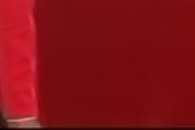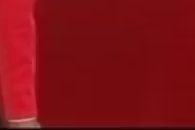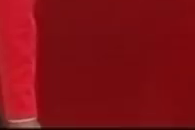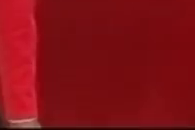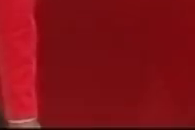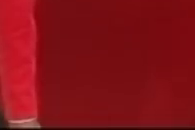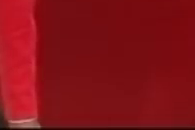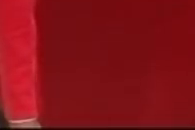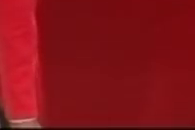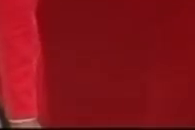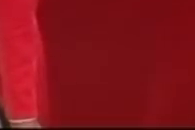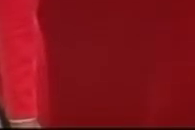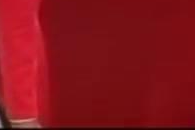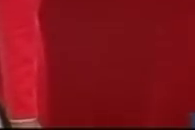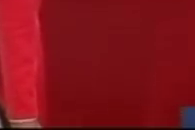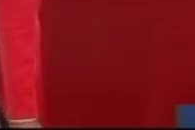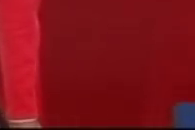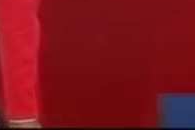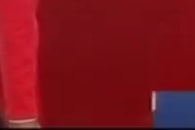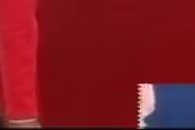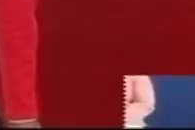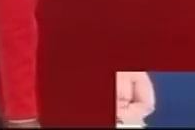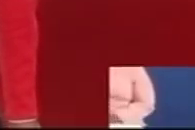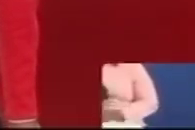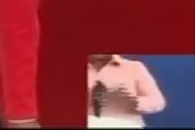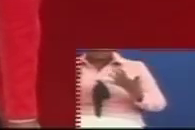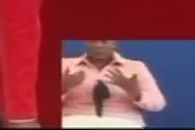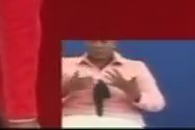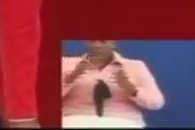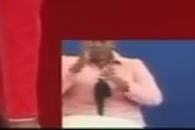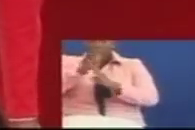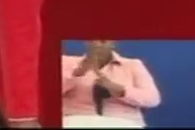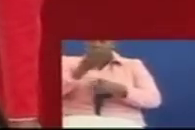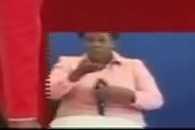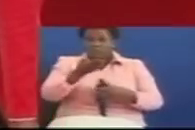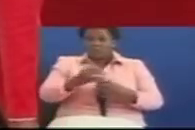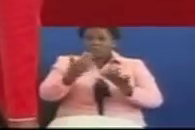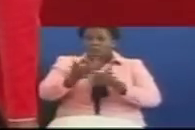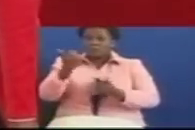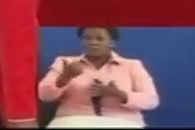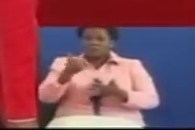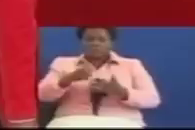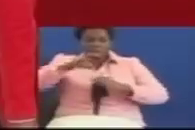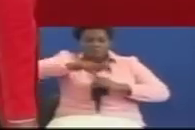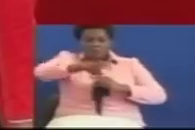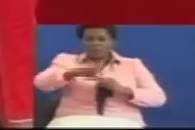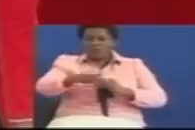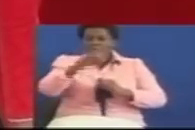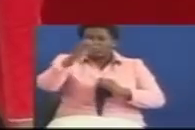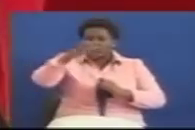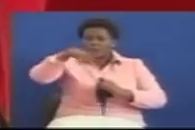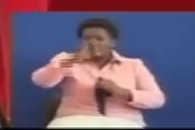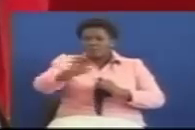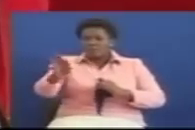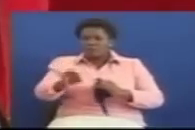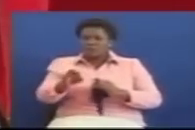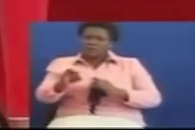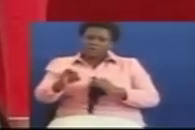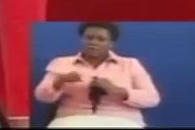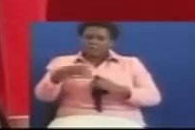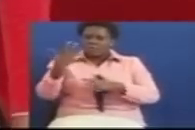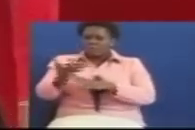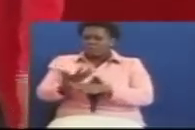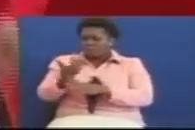imepelekea mkoa wa Tabora na maeneo ya jirani kupata mvua ya kusuasua ambayo ndio inatumika zaidi kwa